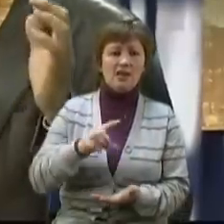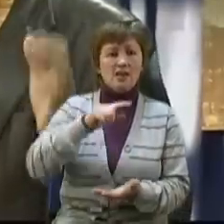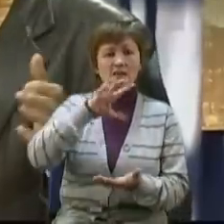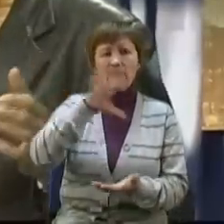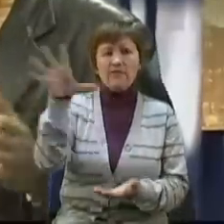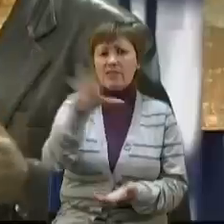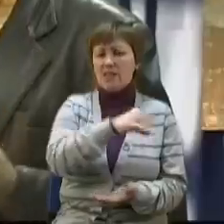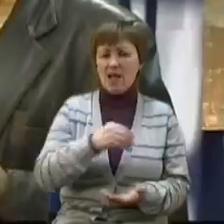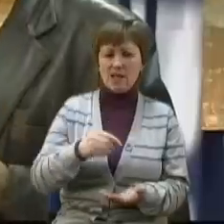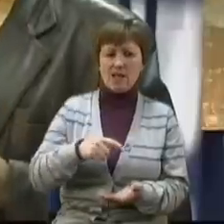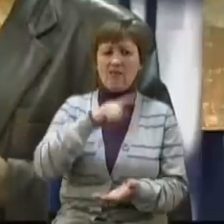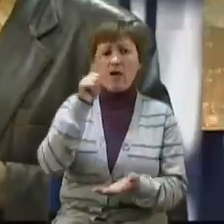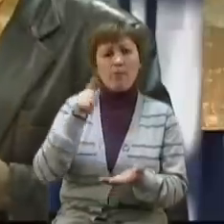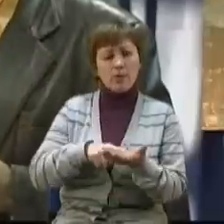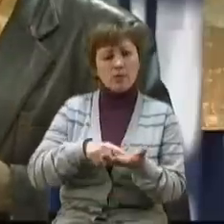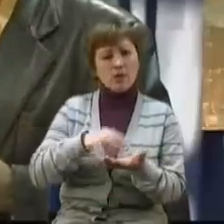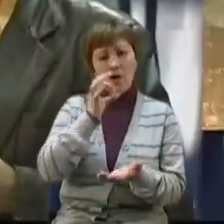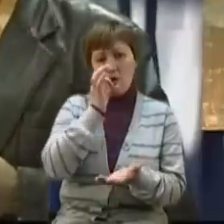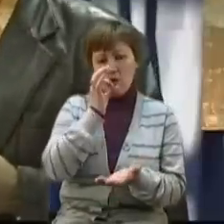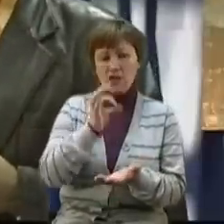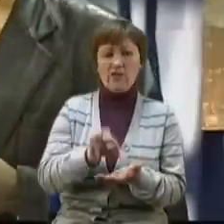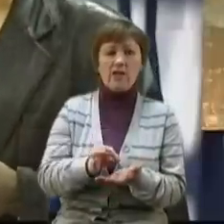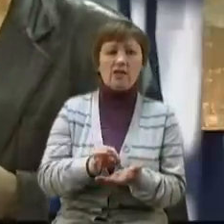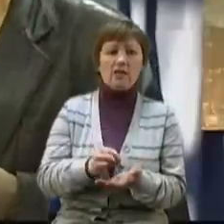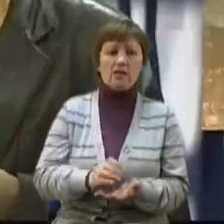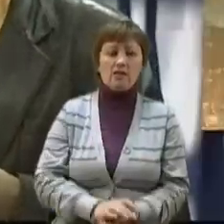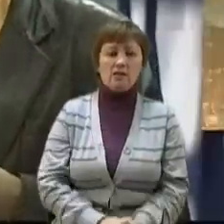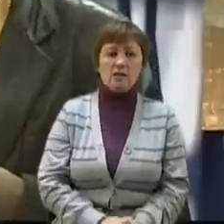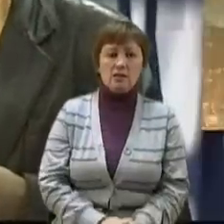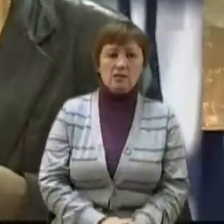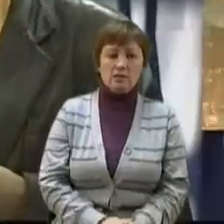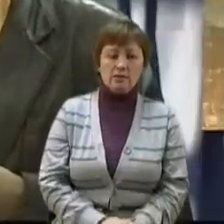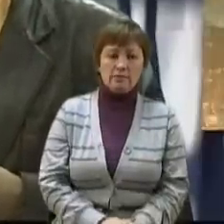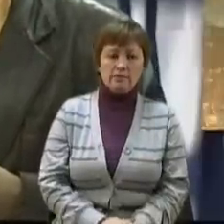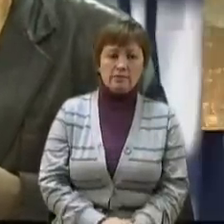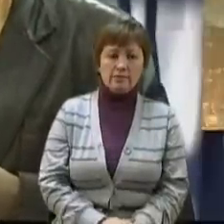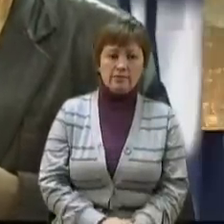на всякий вопрос ответ.